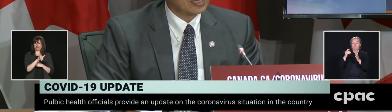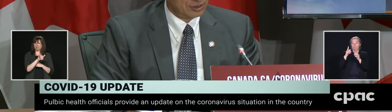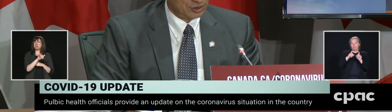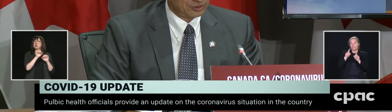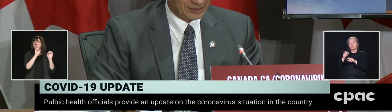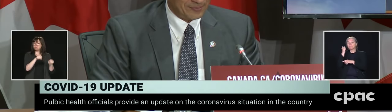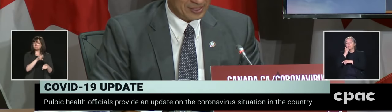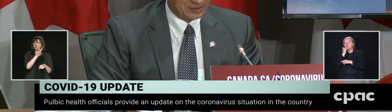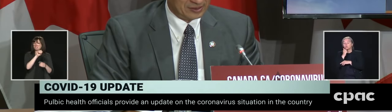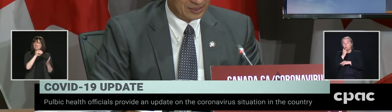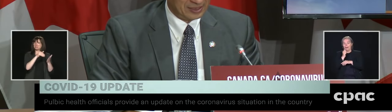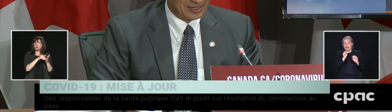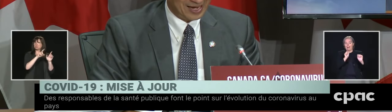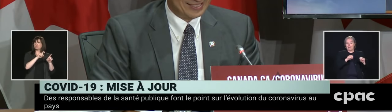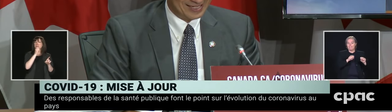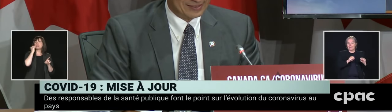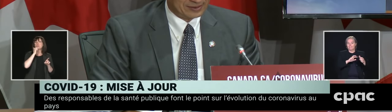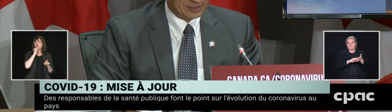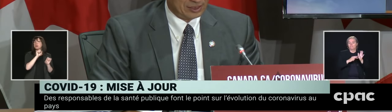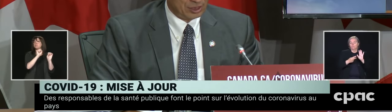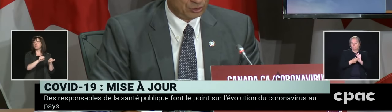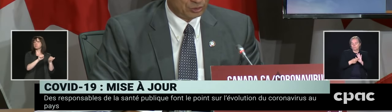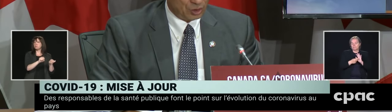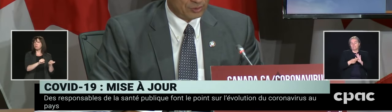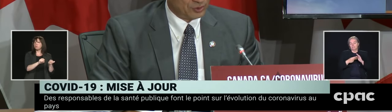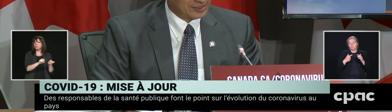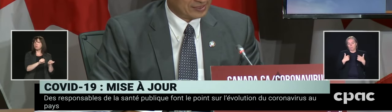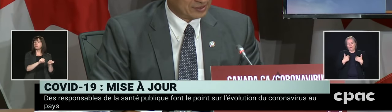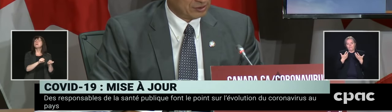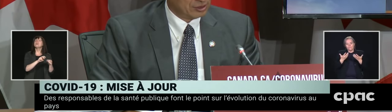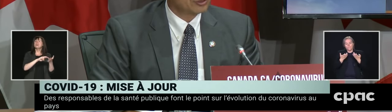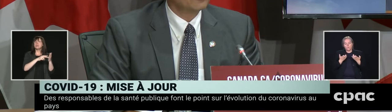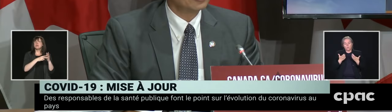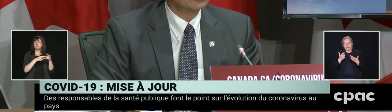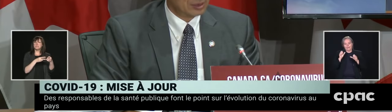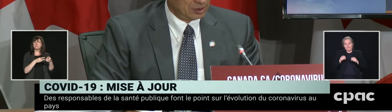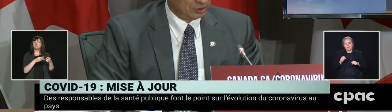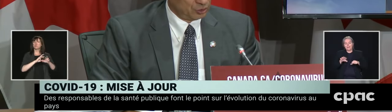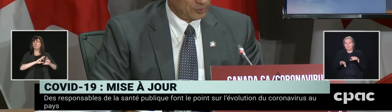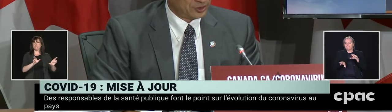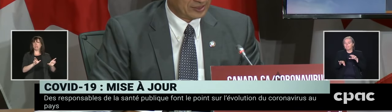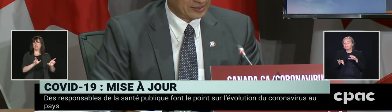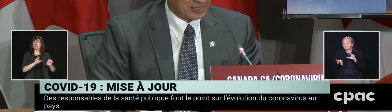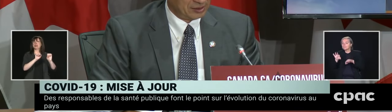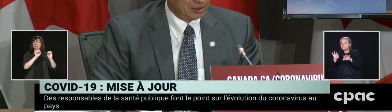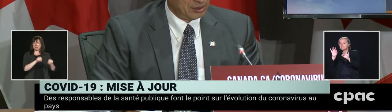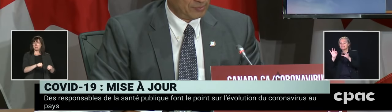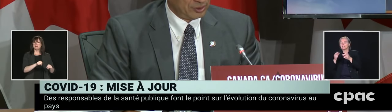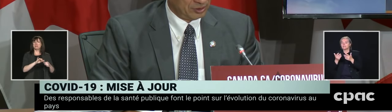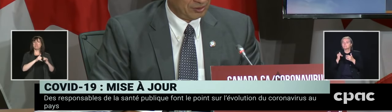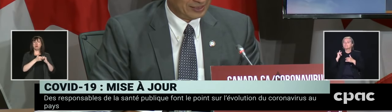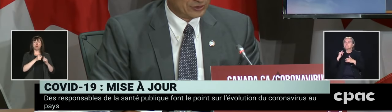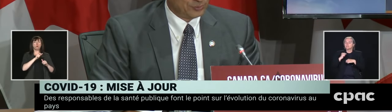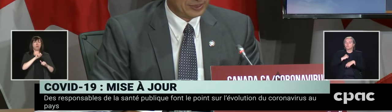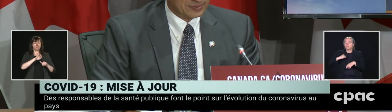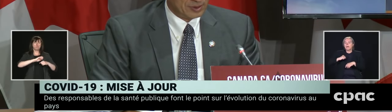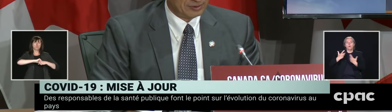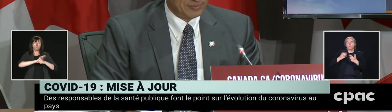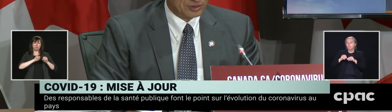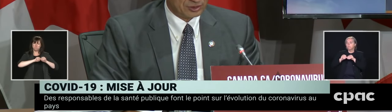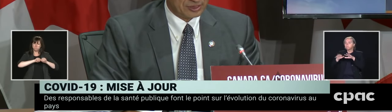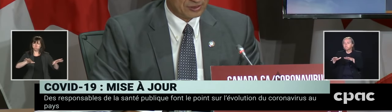renforcer notre capacité à détecter toute augmentation subite de nombre de cas pendant l